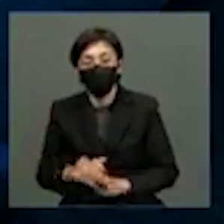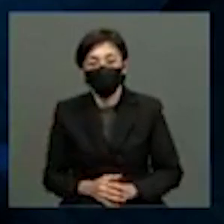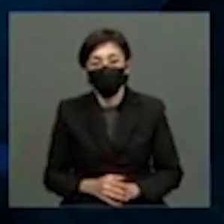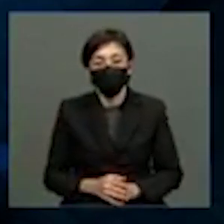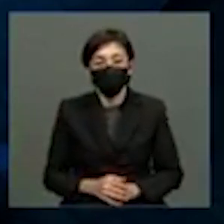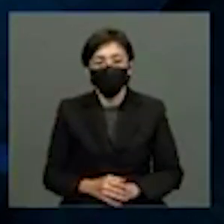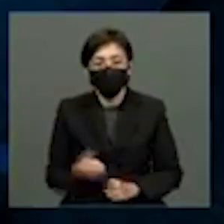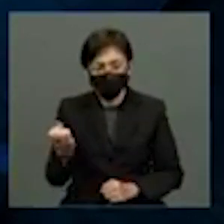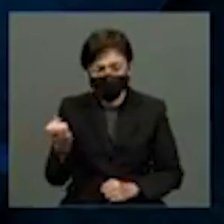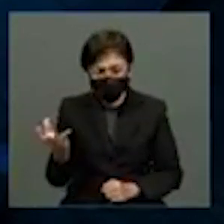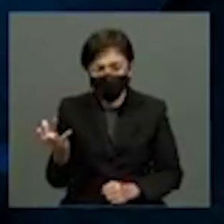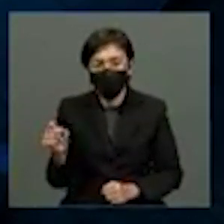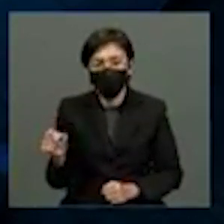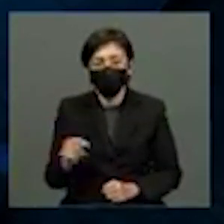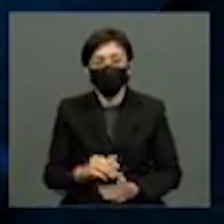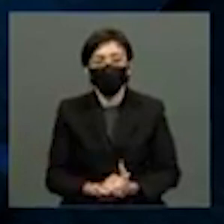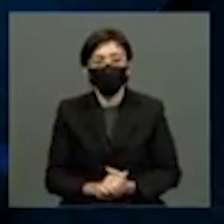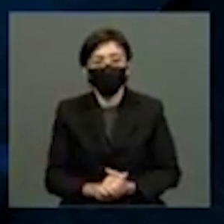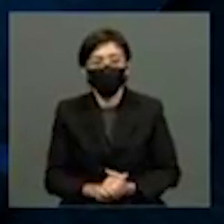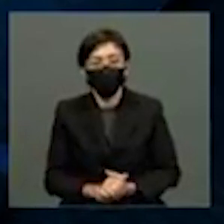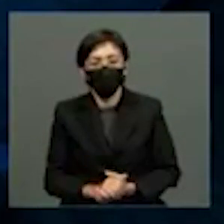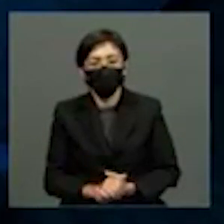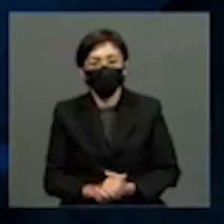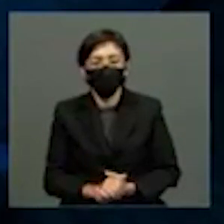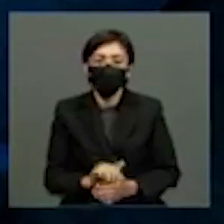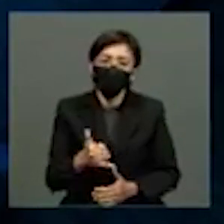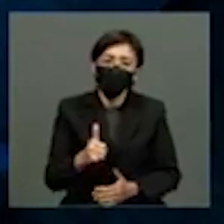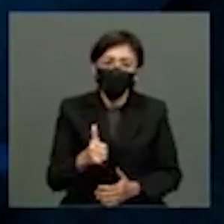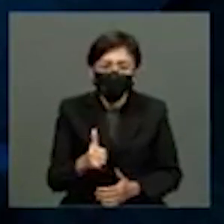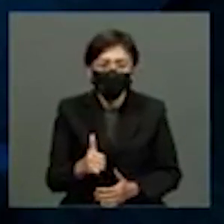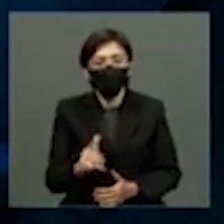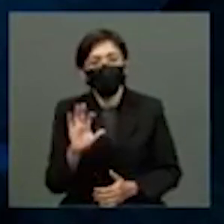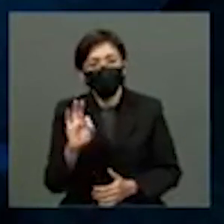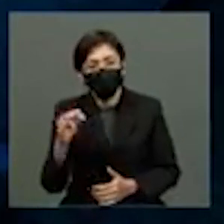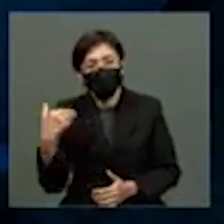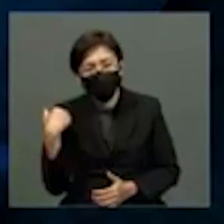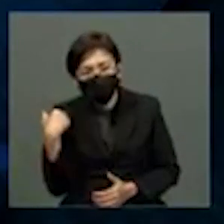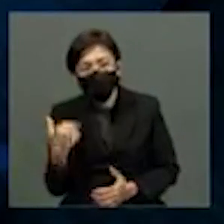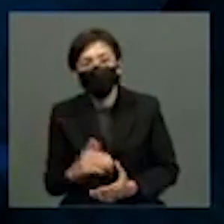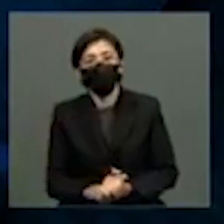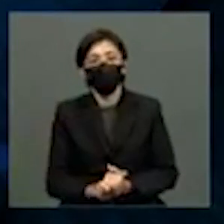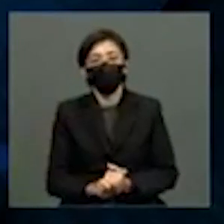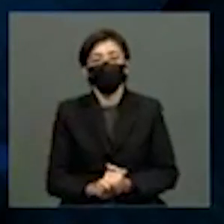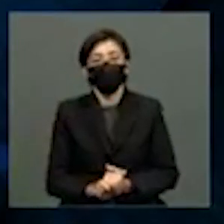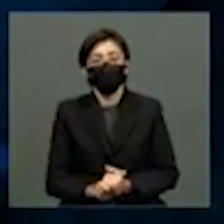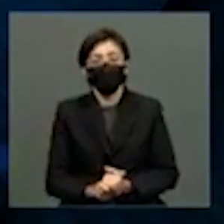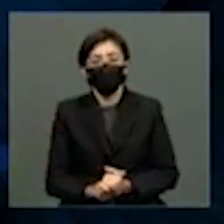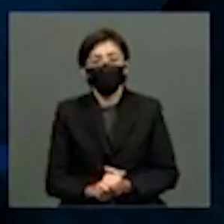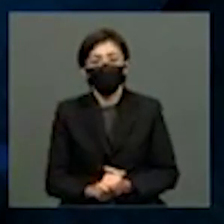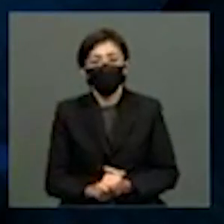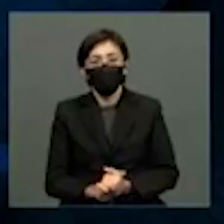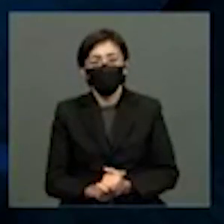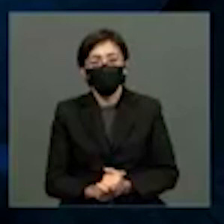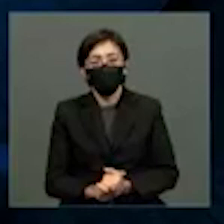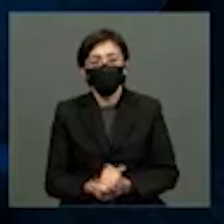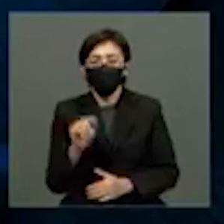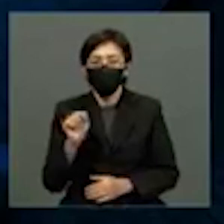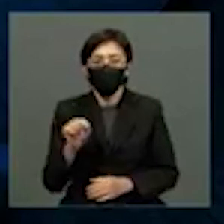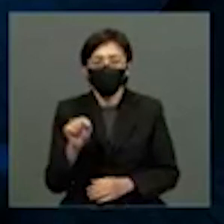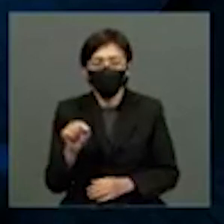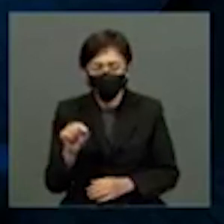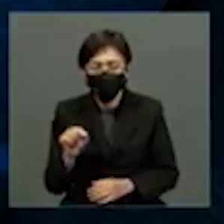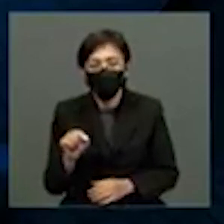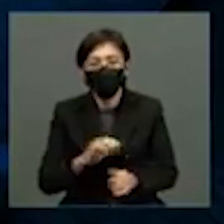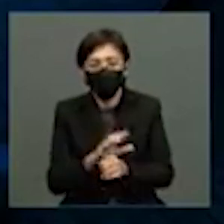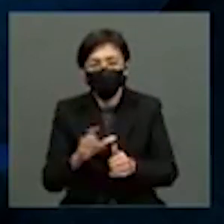4.26% ยังเยอะอยู่นะครับ4-5บ้างนะครับบางที่ถึง9เลยนะครับนี่คือสิ่งที่ถือว่าเป็นเรื่องที่มี